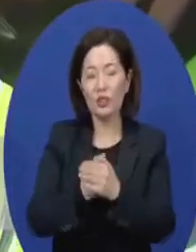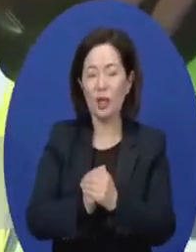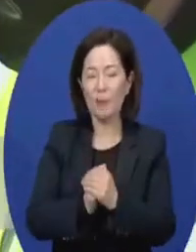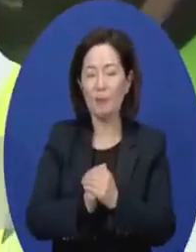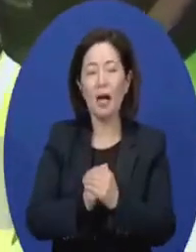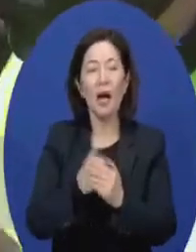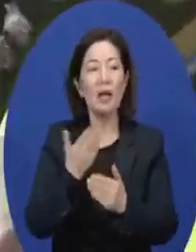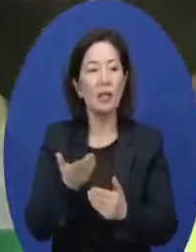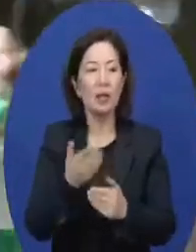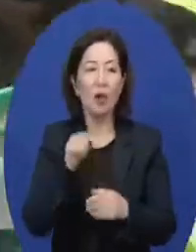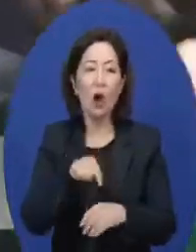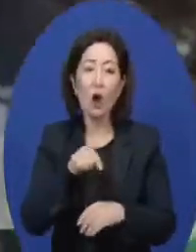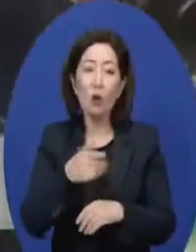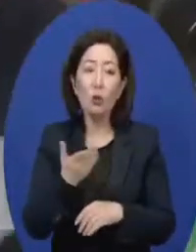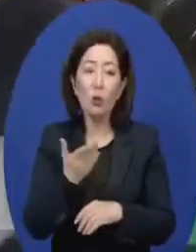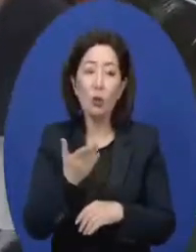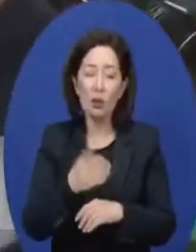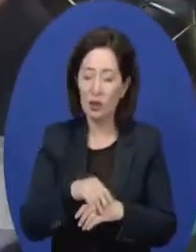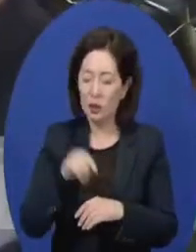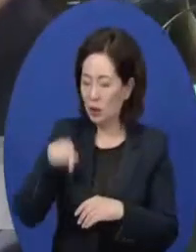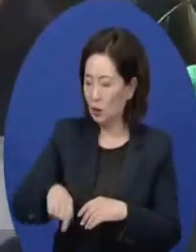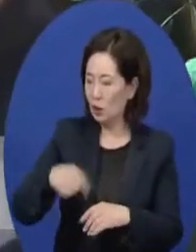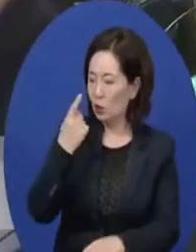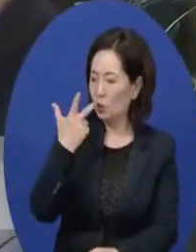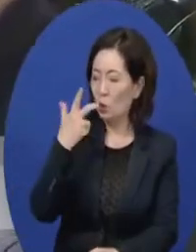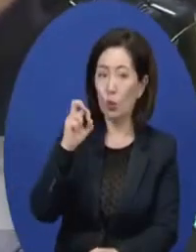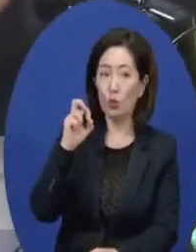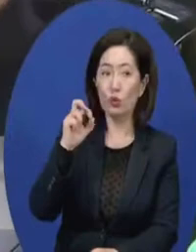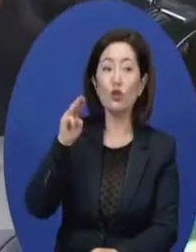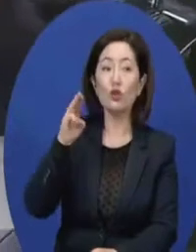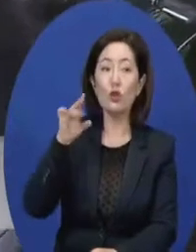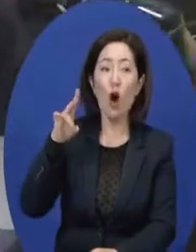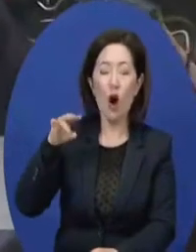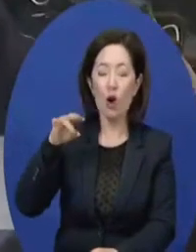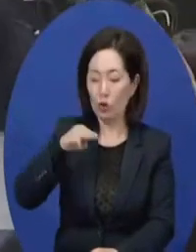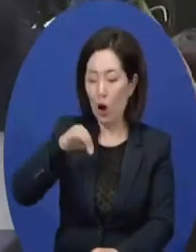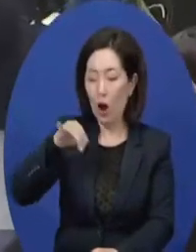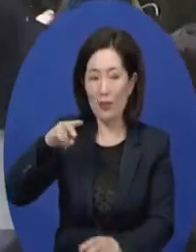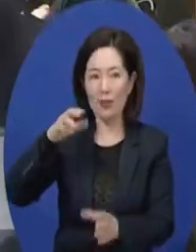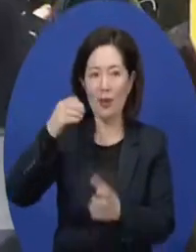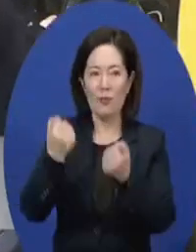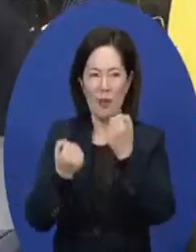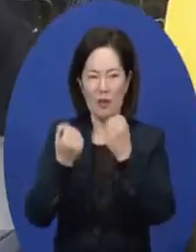Энэ одоо бол энд 130 тонны билазар, за